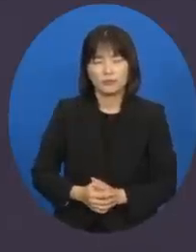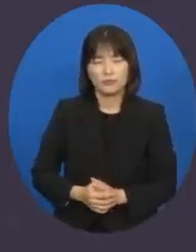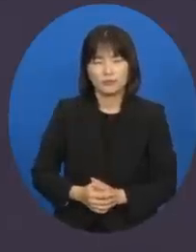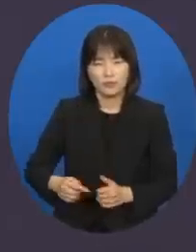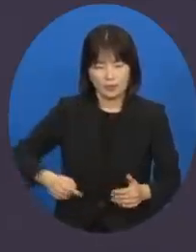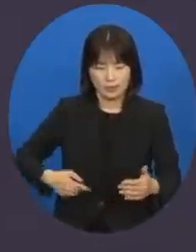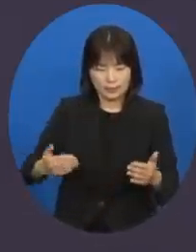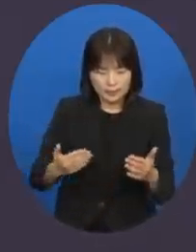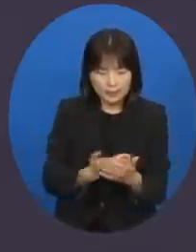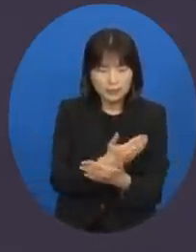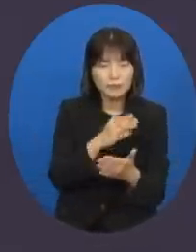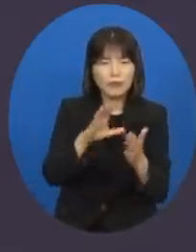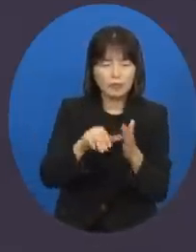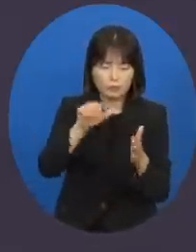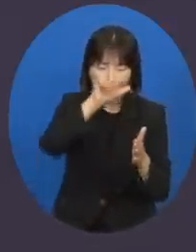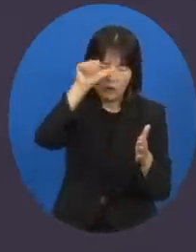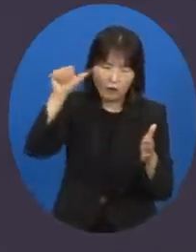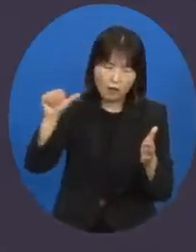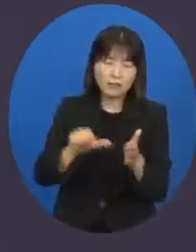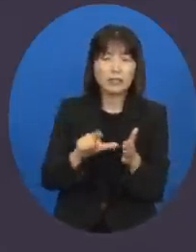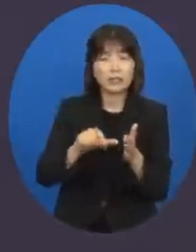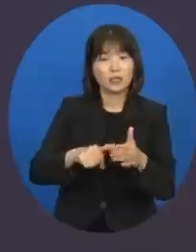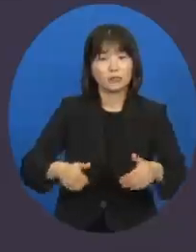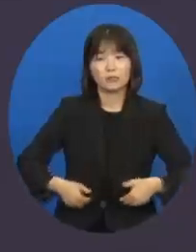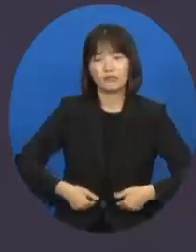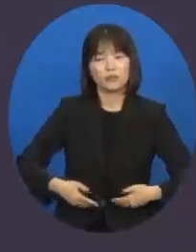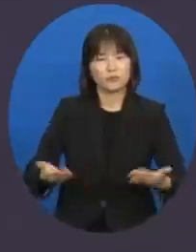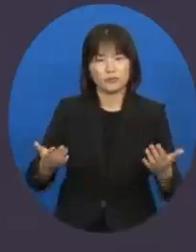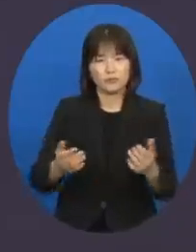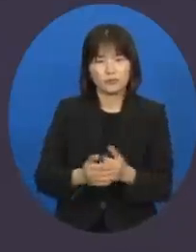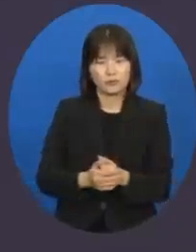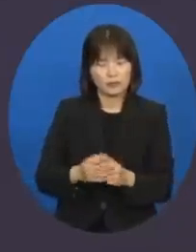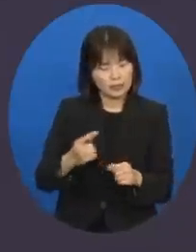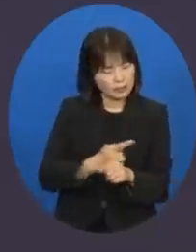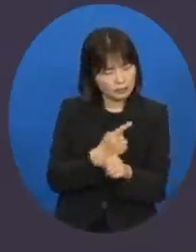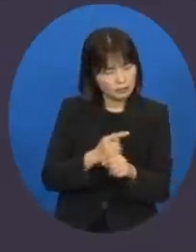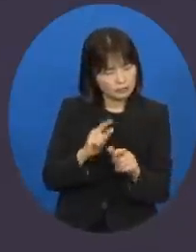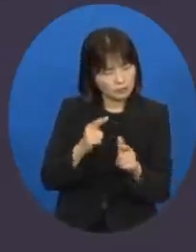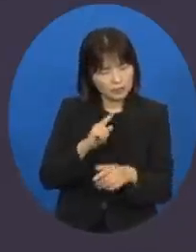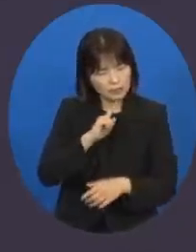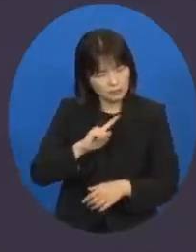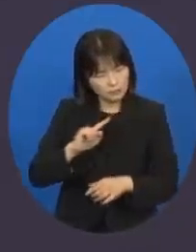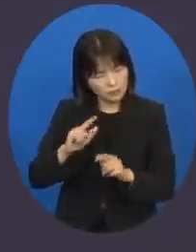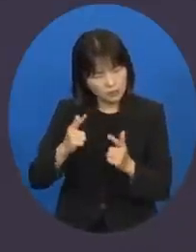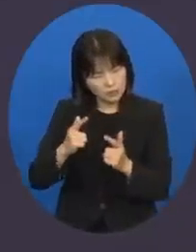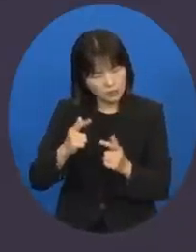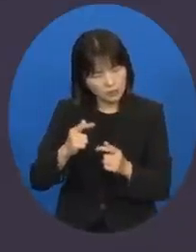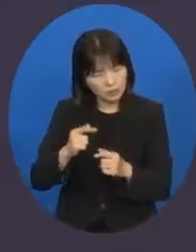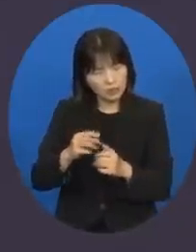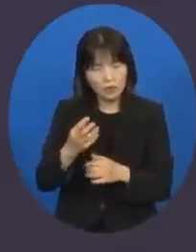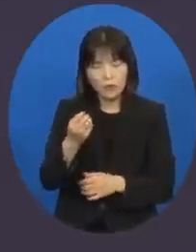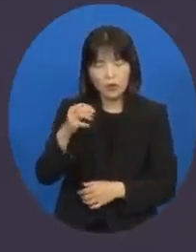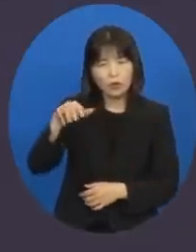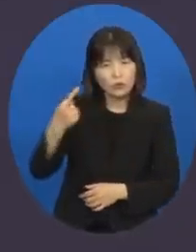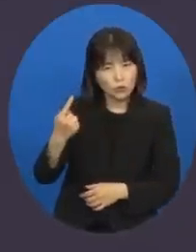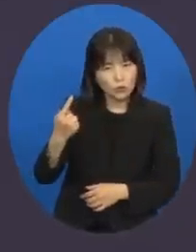회심하는데 뭐 평생의 시간이 필요한 게 아닙니다. 한 시간 아니요, 1분 아니요, 단 몇 초만